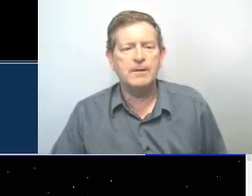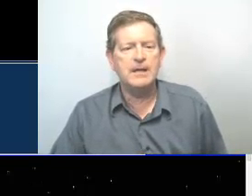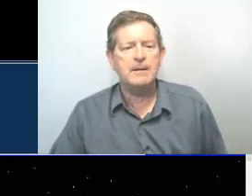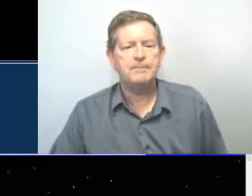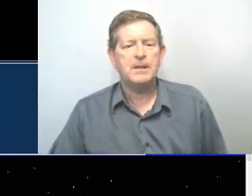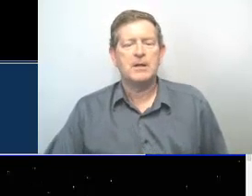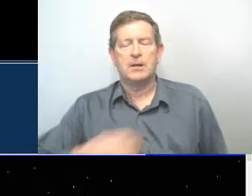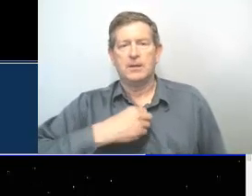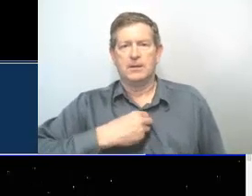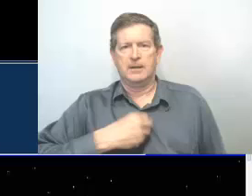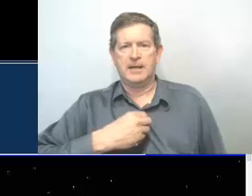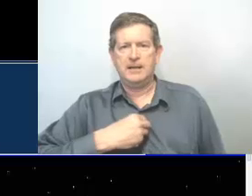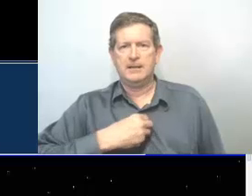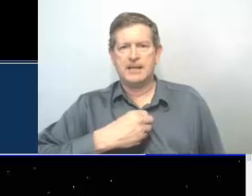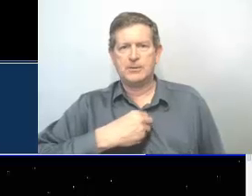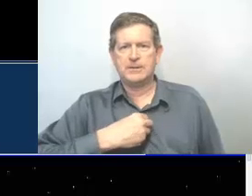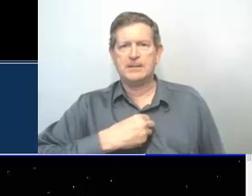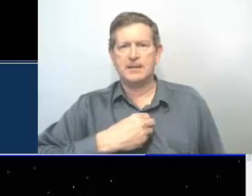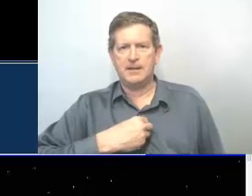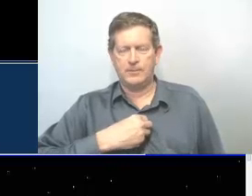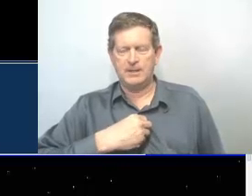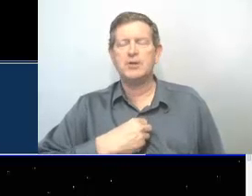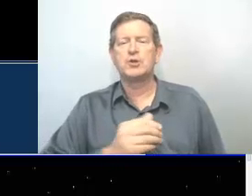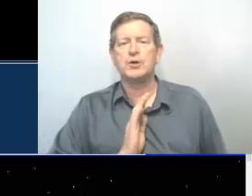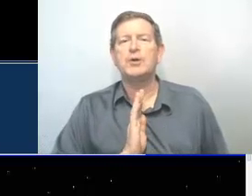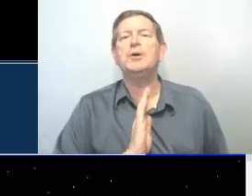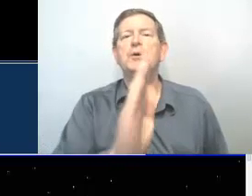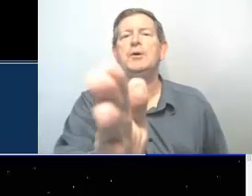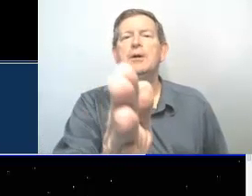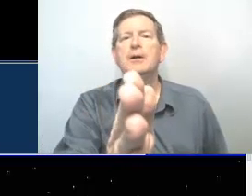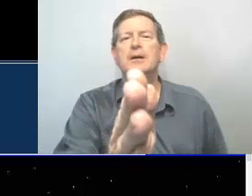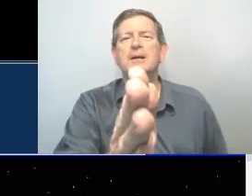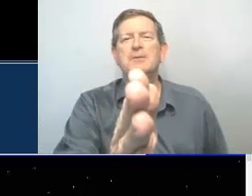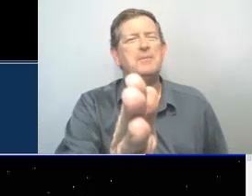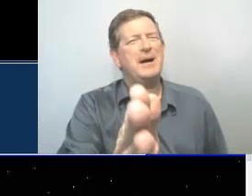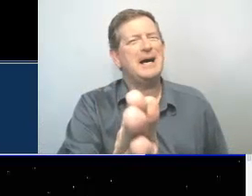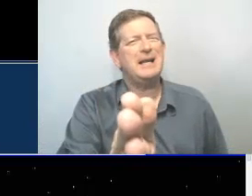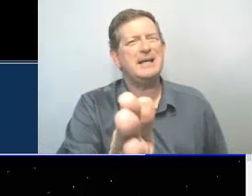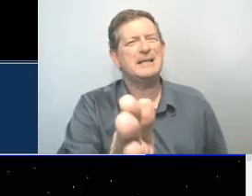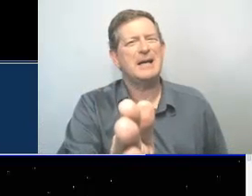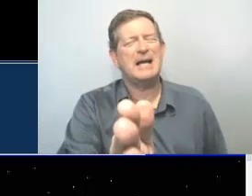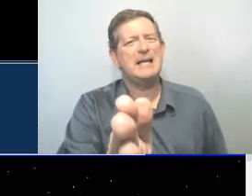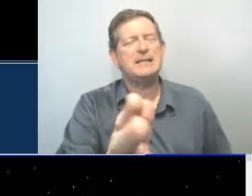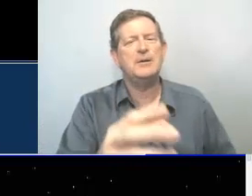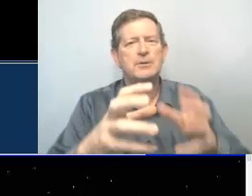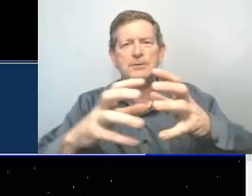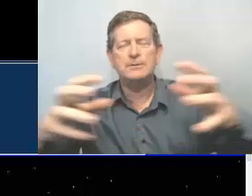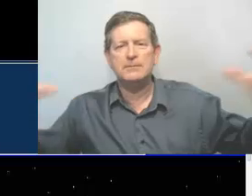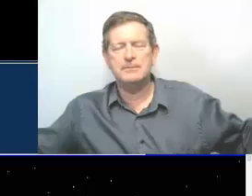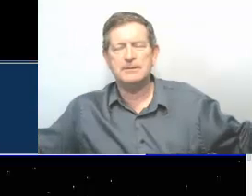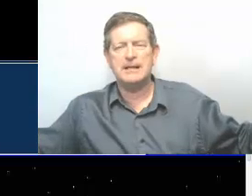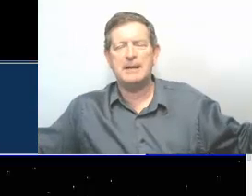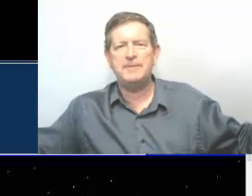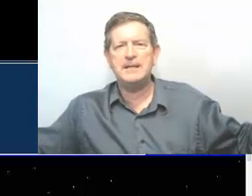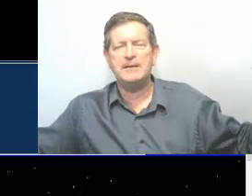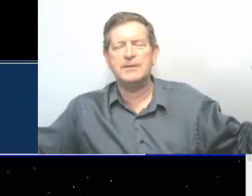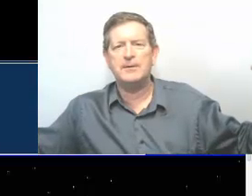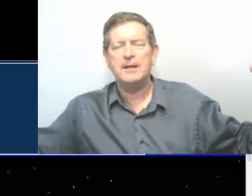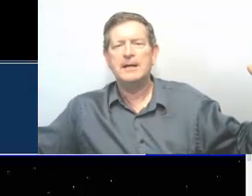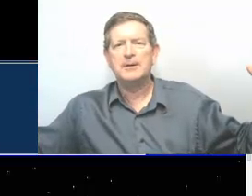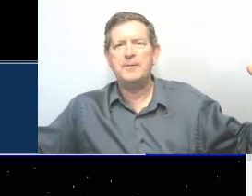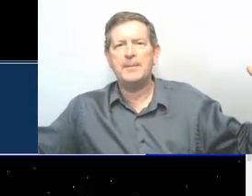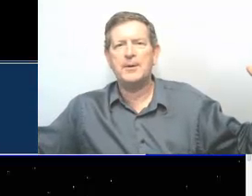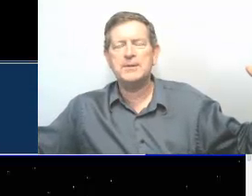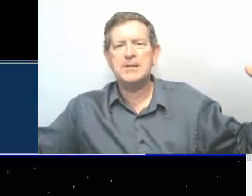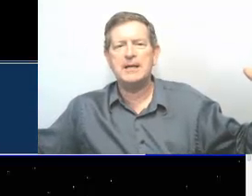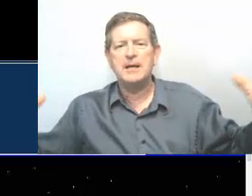là, vous avez, hein, qu'est-ce que c'est que ça? Oui, oui, pas aller, hein. Aller, c'est l'infinitif,